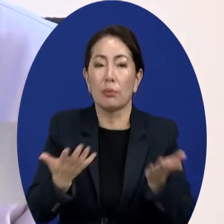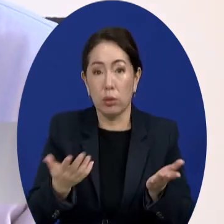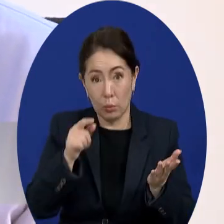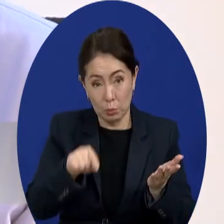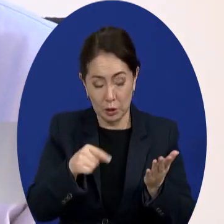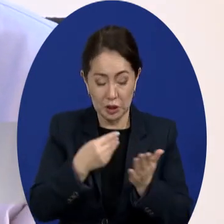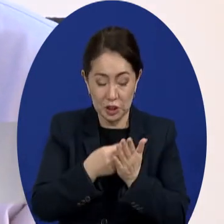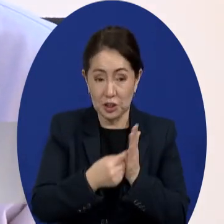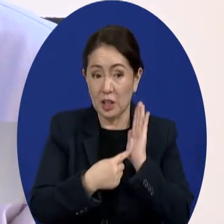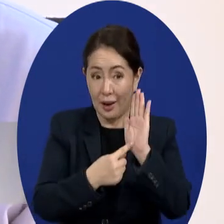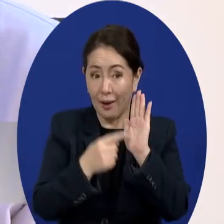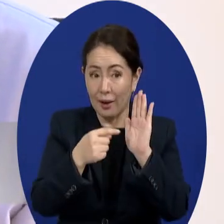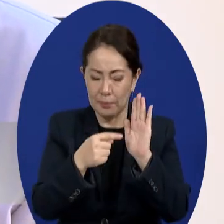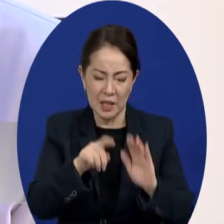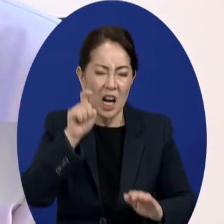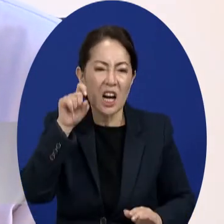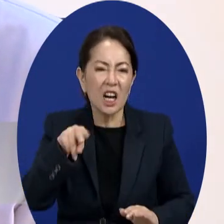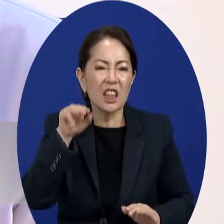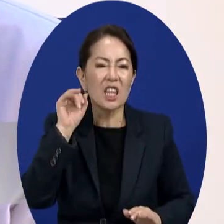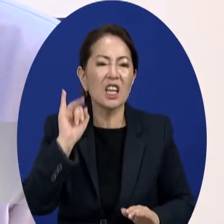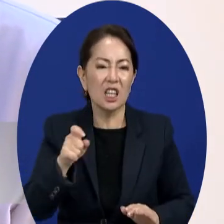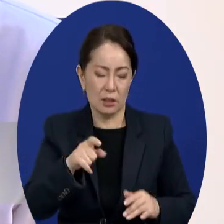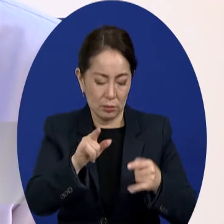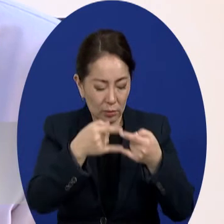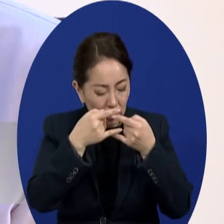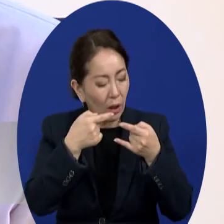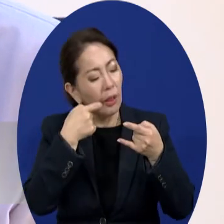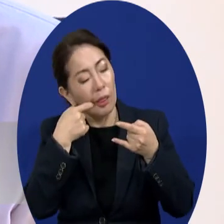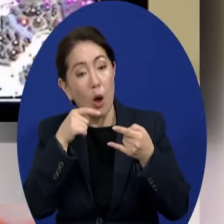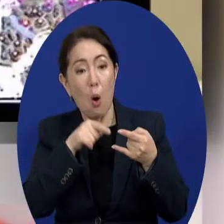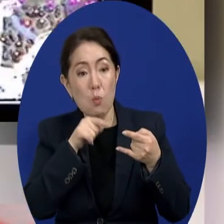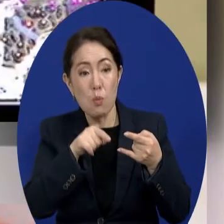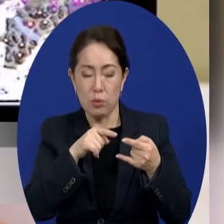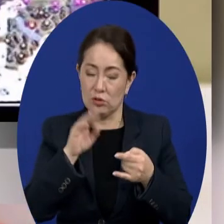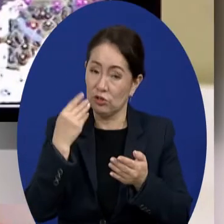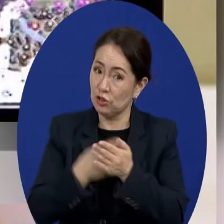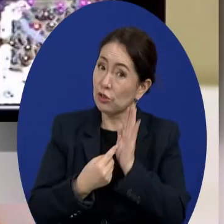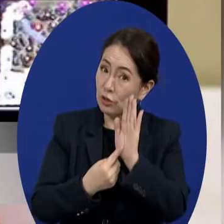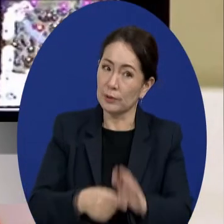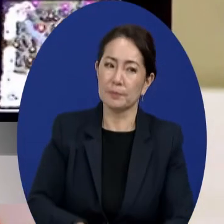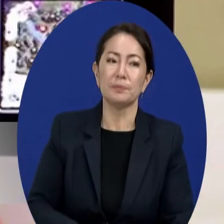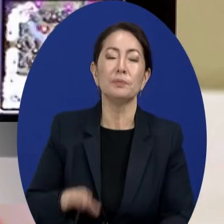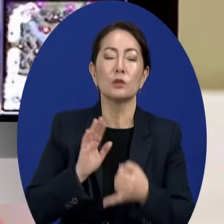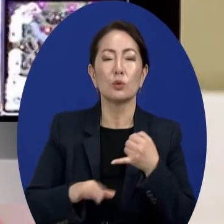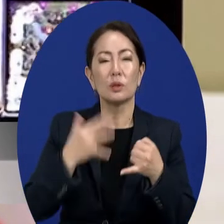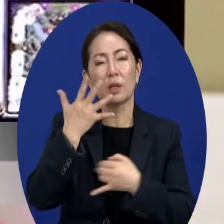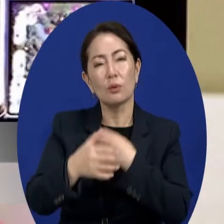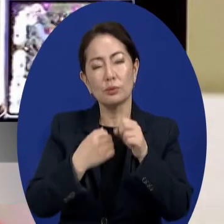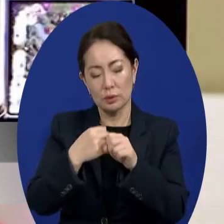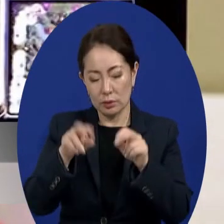шинж тэмдгүүд гарч ирж байгаа. Энэ болохоор хэтрүүлэн хэрэглээд байх шүү гэдгийг сануулж байгаа тохио шинжүүд байгаа. Сүүлийн 5 жилийн